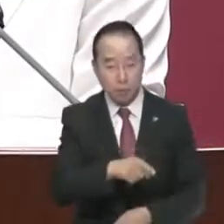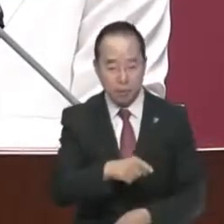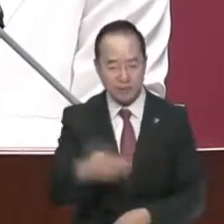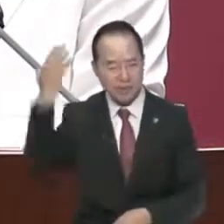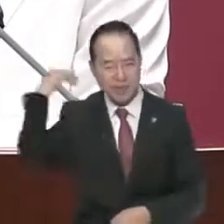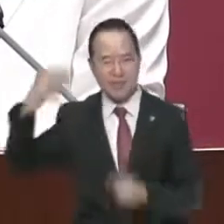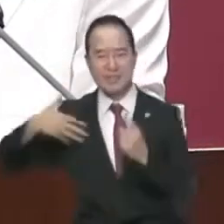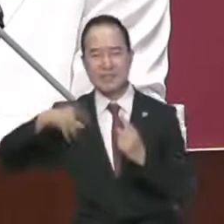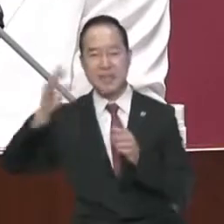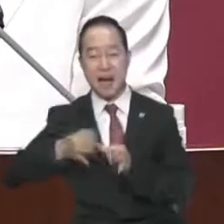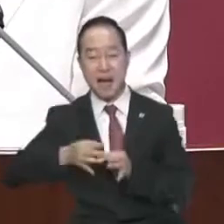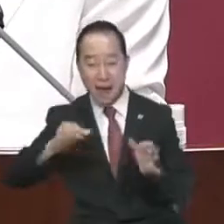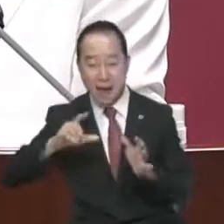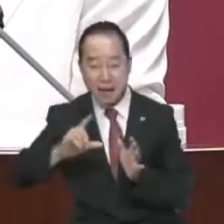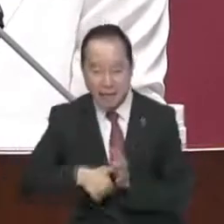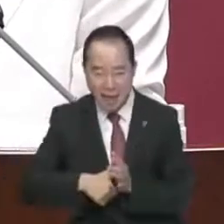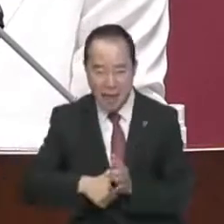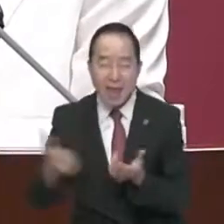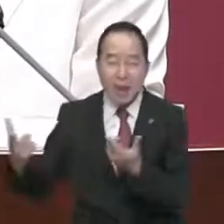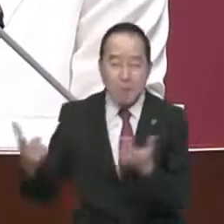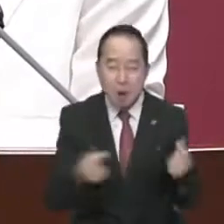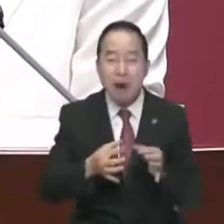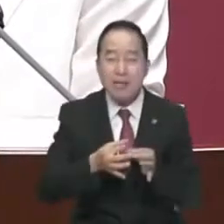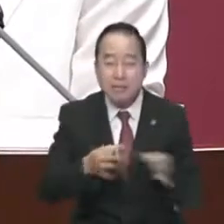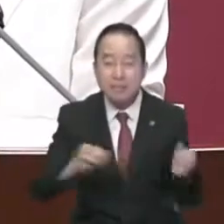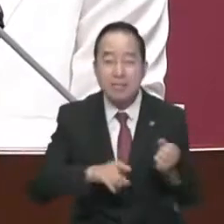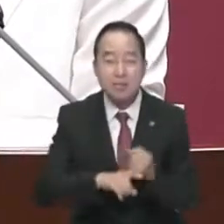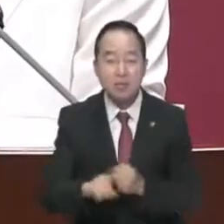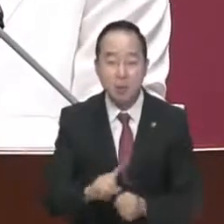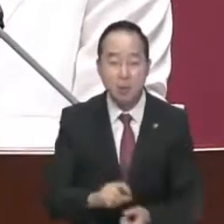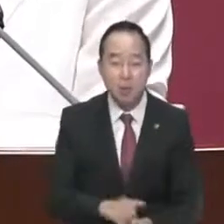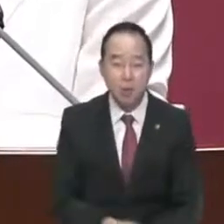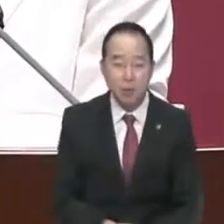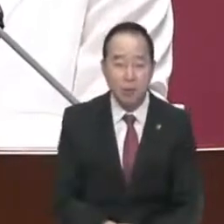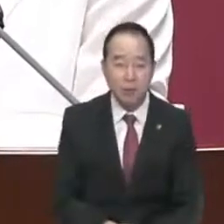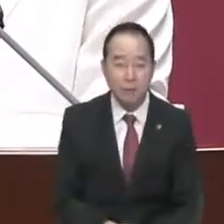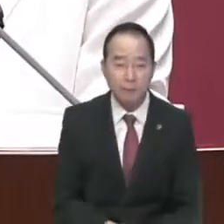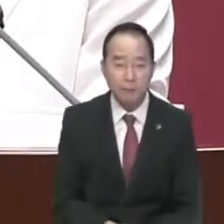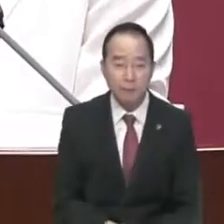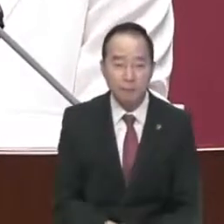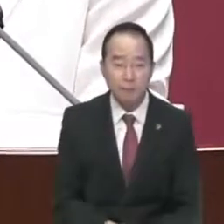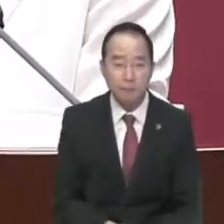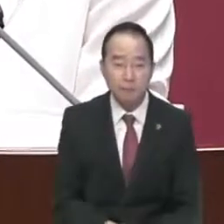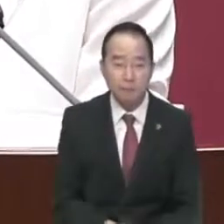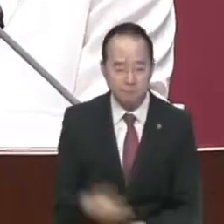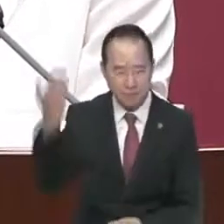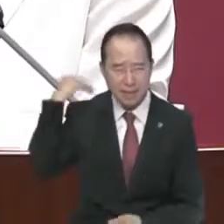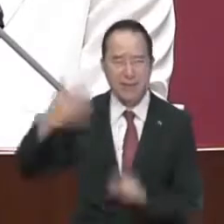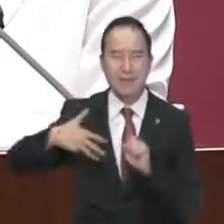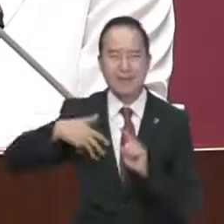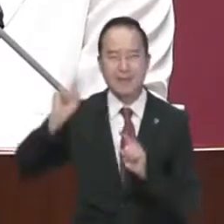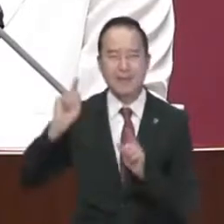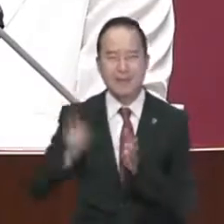재난지원금 당시에 보편 지급을 했던 이유는 무엇입니까? 원래 1차